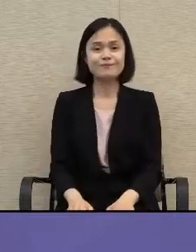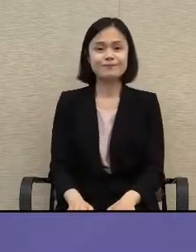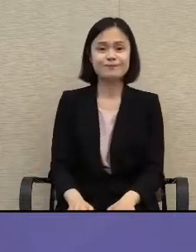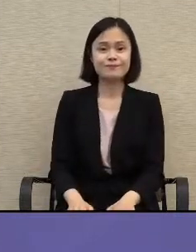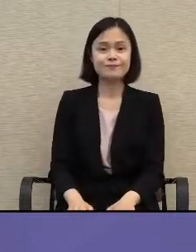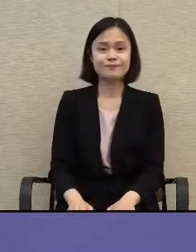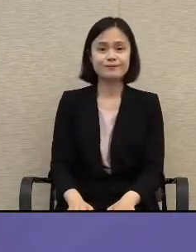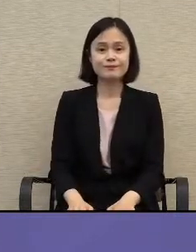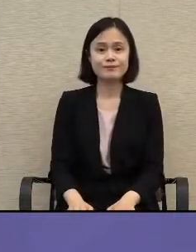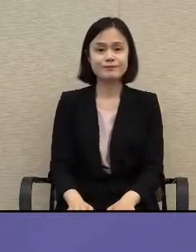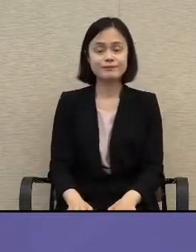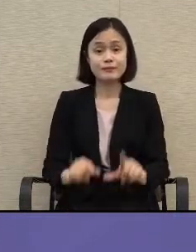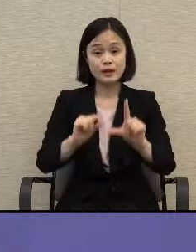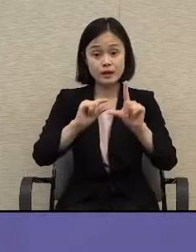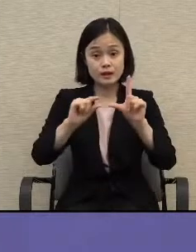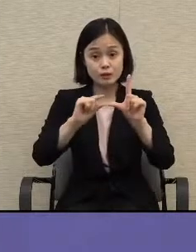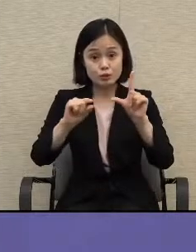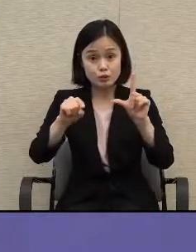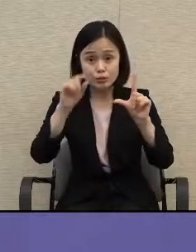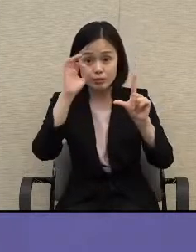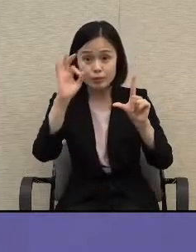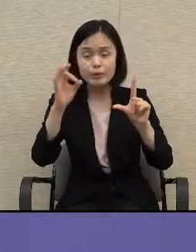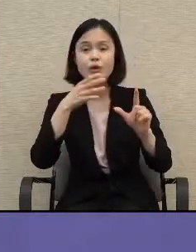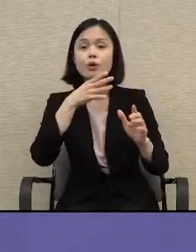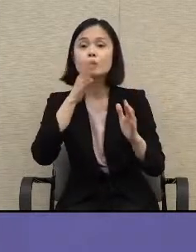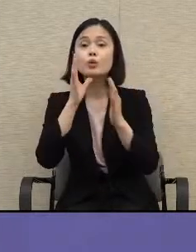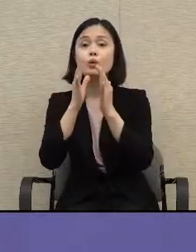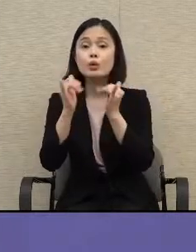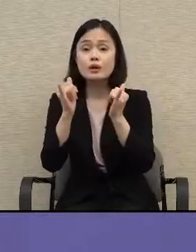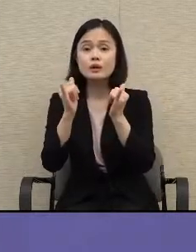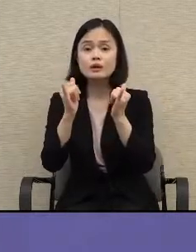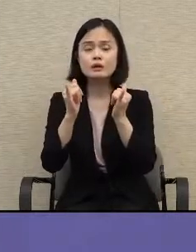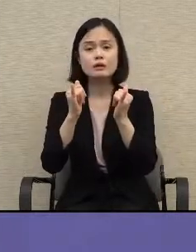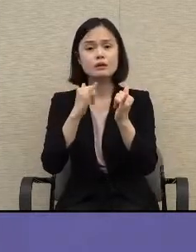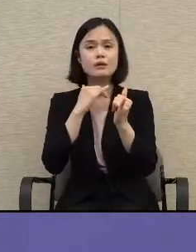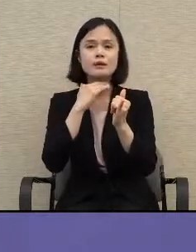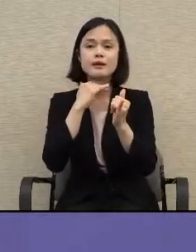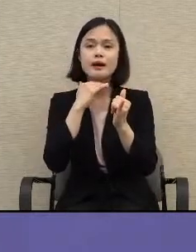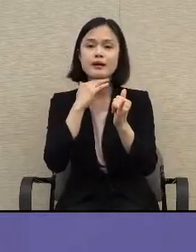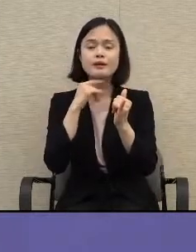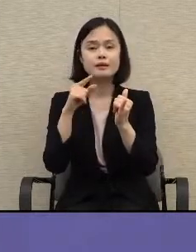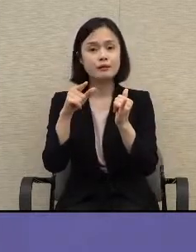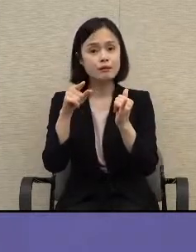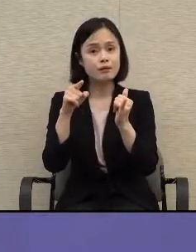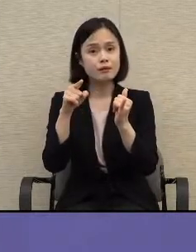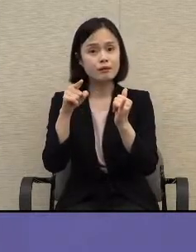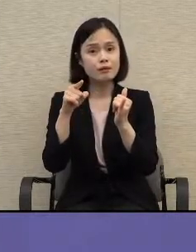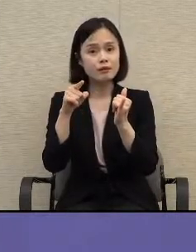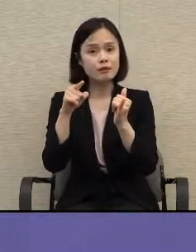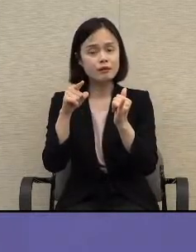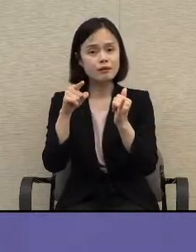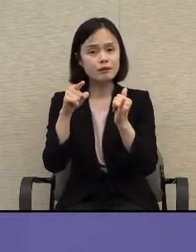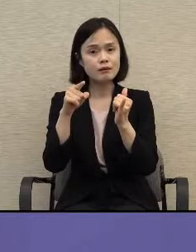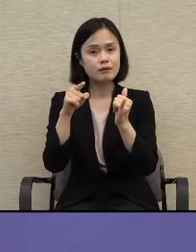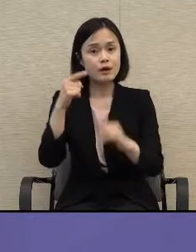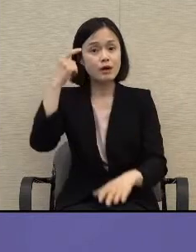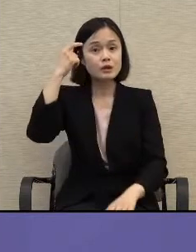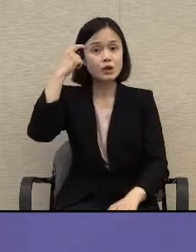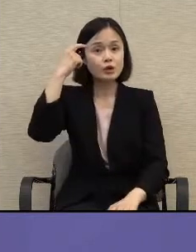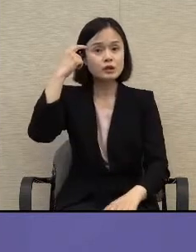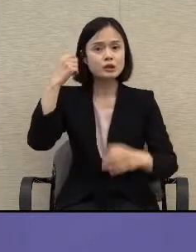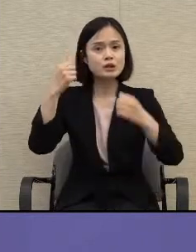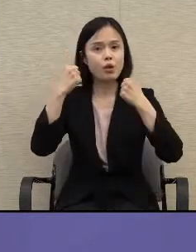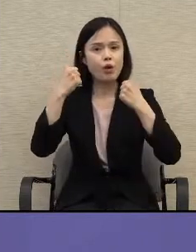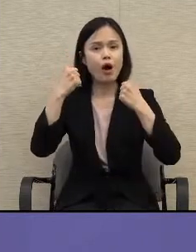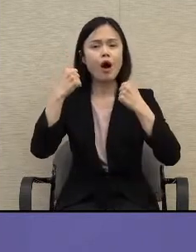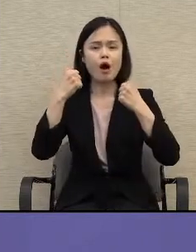다만 일부 지자체들은 노인에 대한, 아까 이제 연령에서도 조금 나타나긴 했지만, 노인은 일반적으로 정신건강의 문제들을